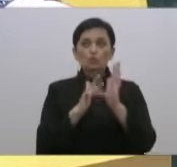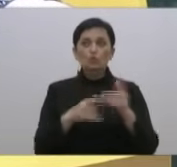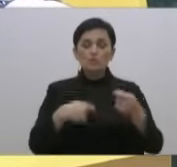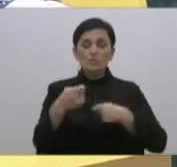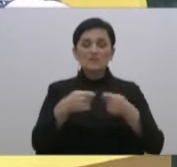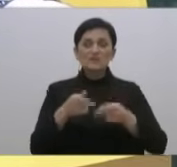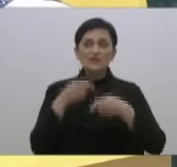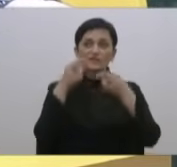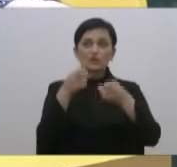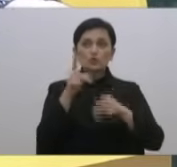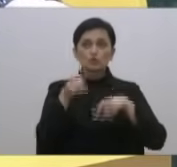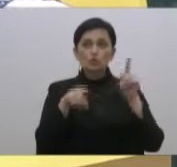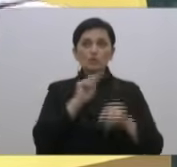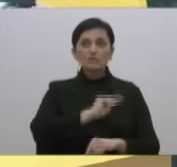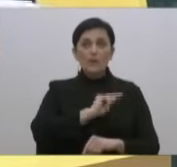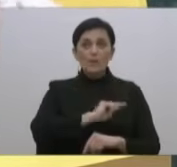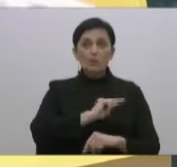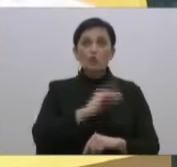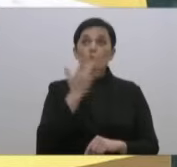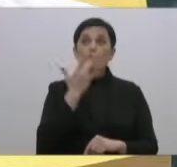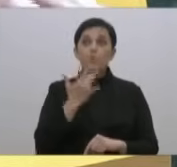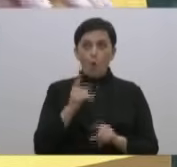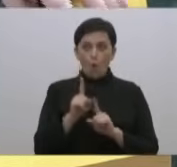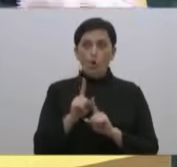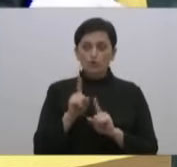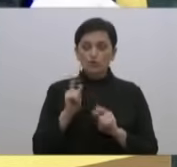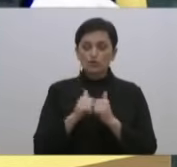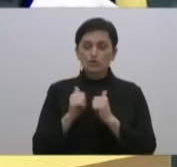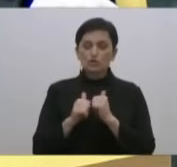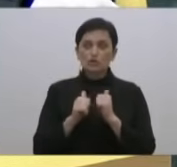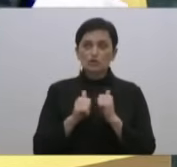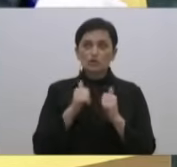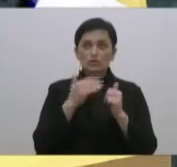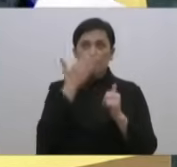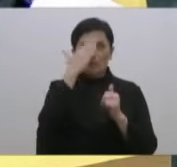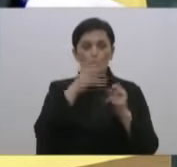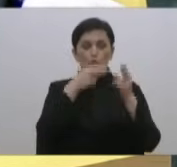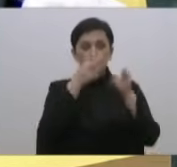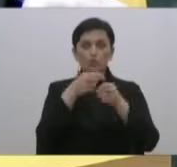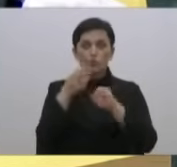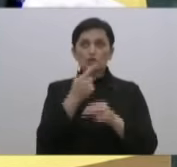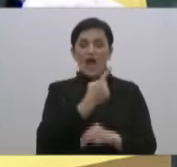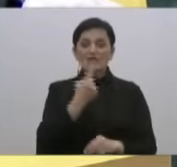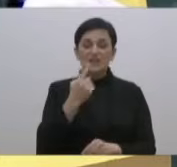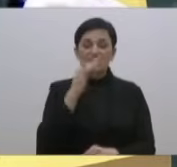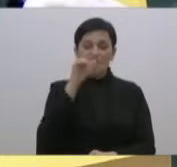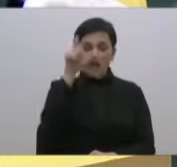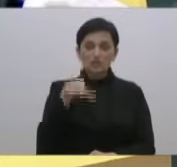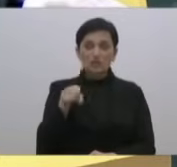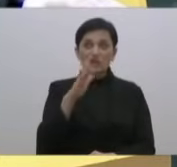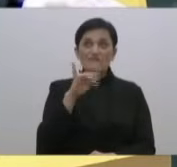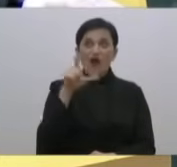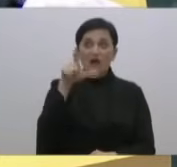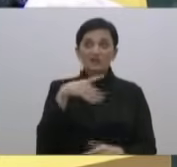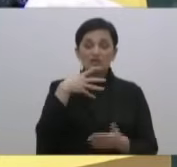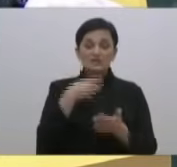და ბიზნეს ვიზიტით, ზოგი სამუშაოდ და პოლიტიკოსებიც ხშირად სტუმრობენ სხვათაშორის უცხოელს და ერთ-ერთი არის ვაშაძე. ალბათ ვაშაძე